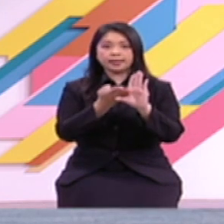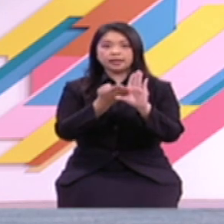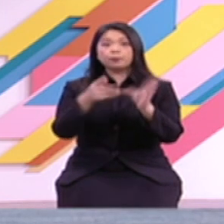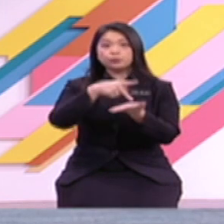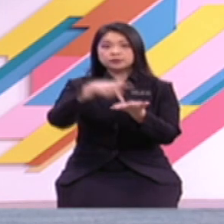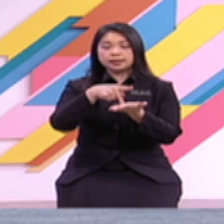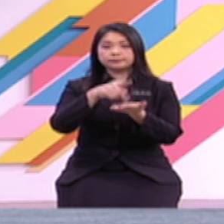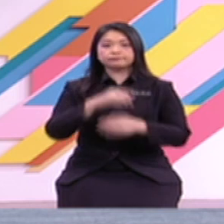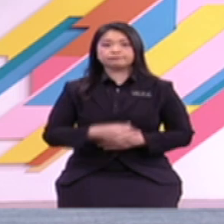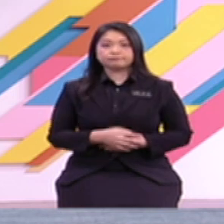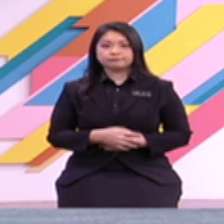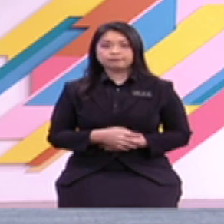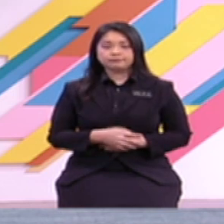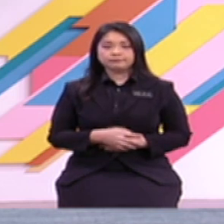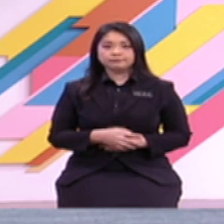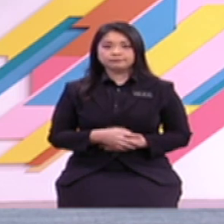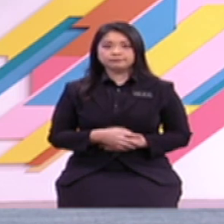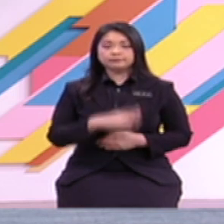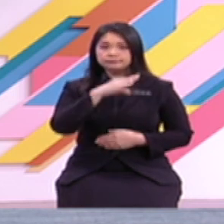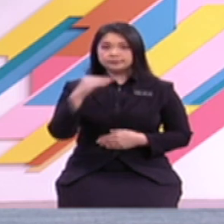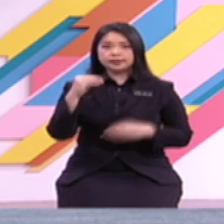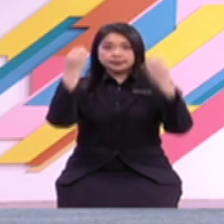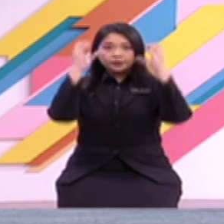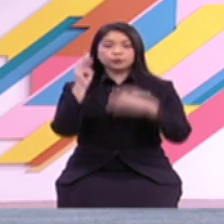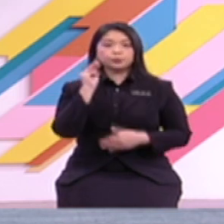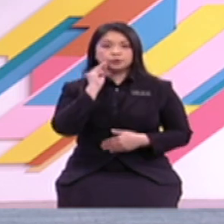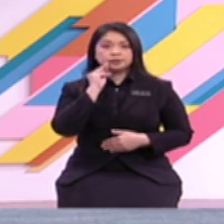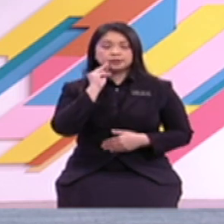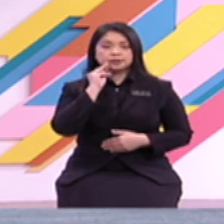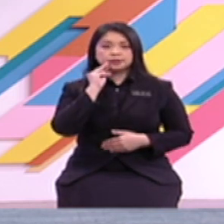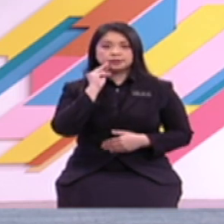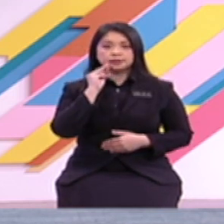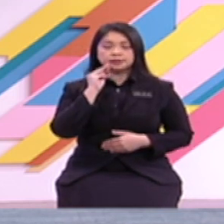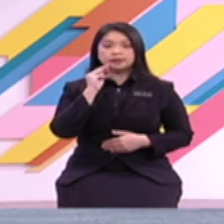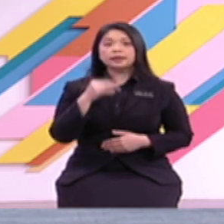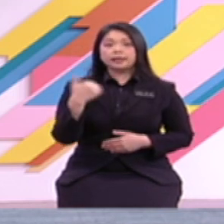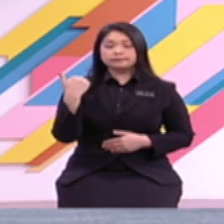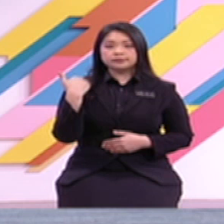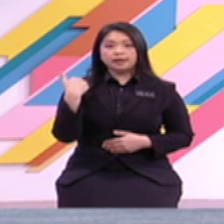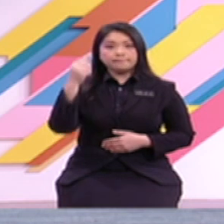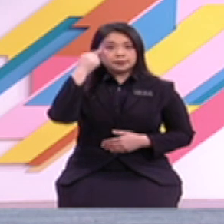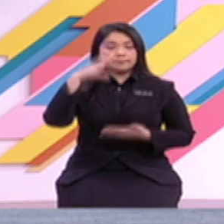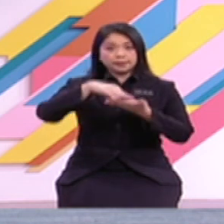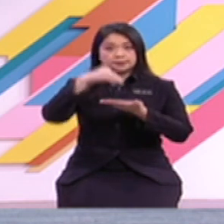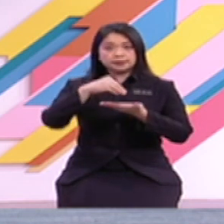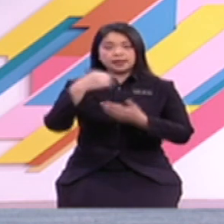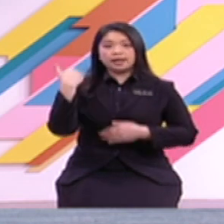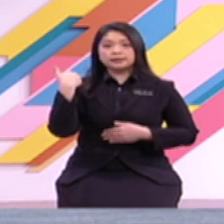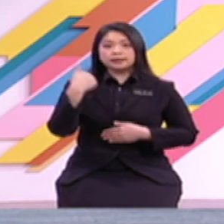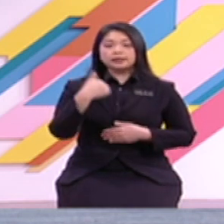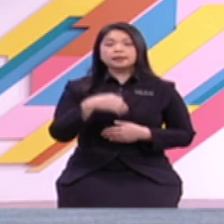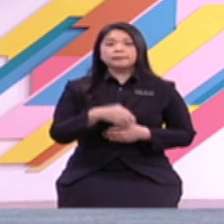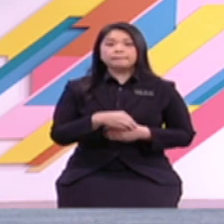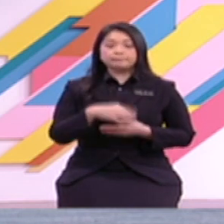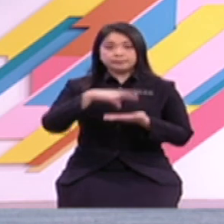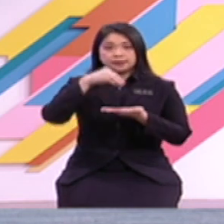Pilkada ekonomi Locke dan cekgu musfira di pantai juga Wow mata pelajaran ini adalah macam-macam dalam harus